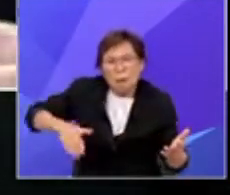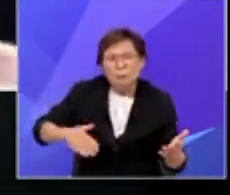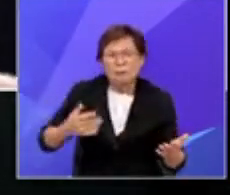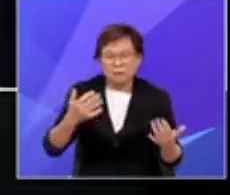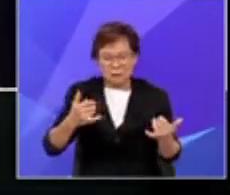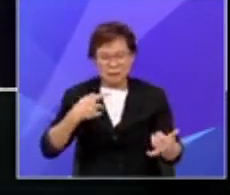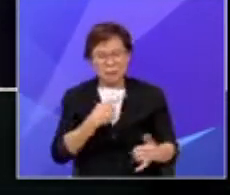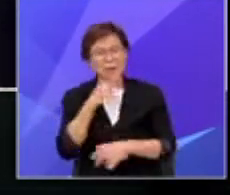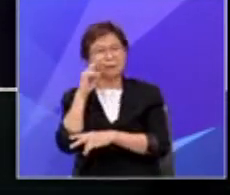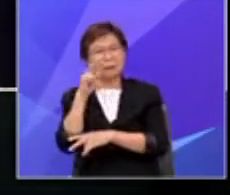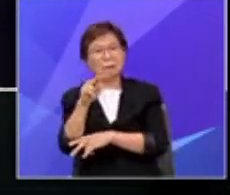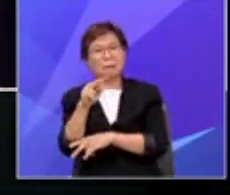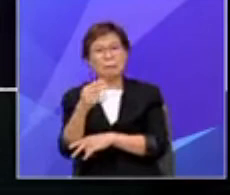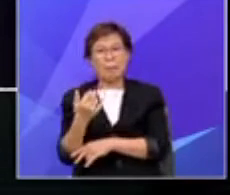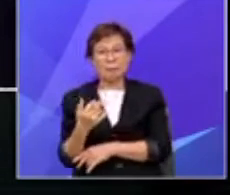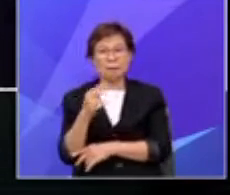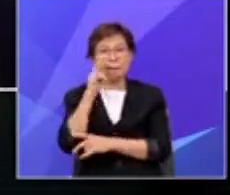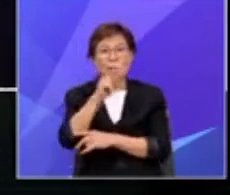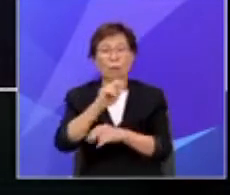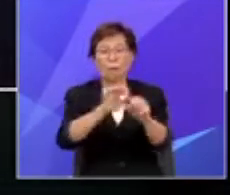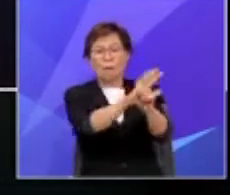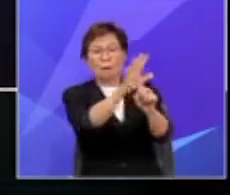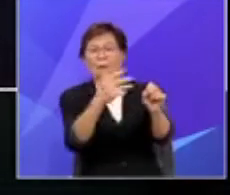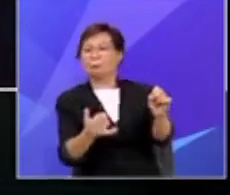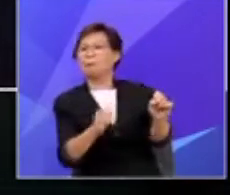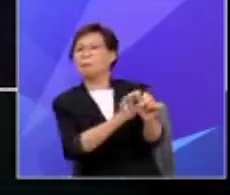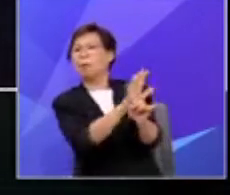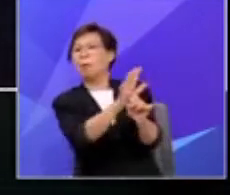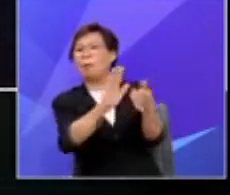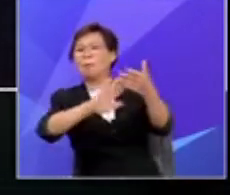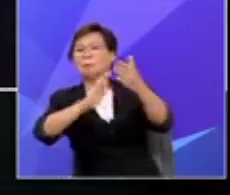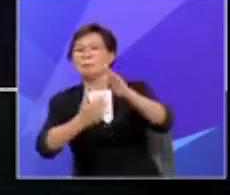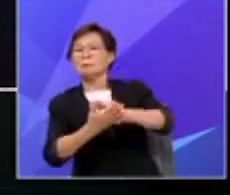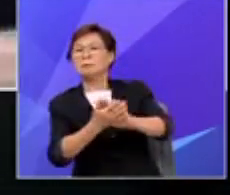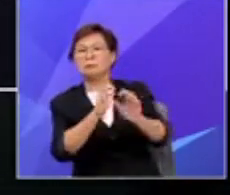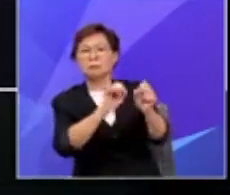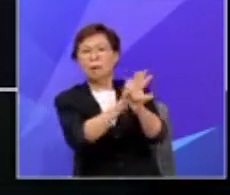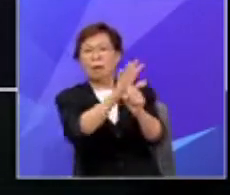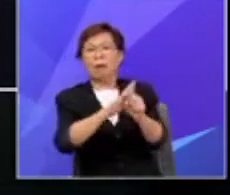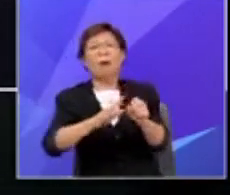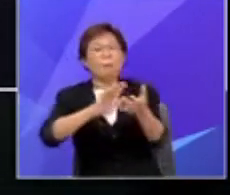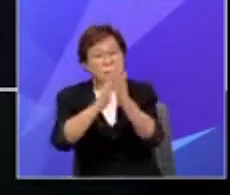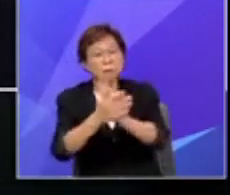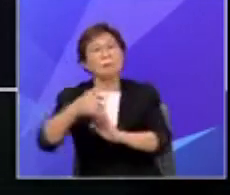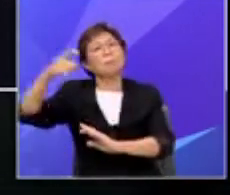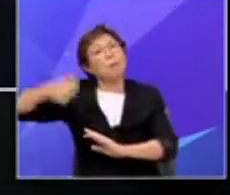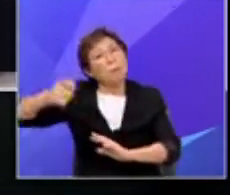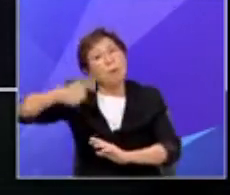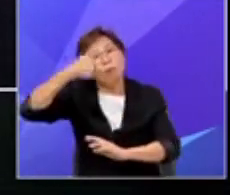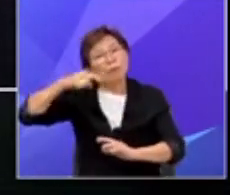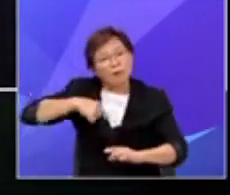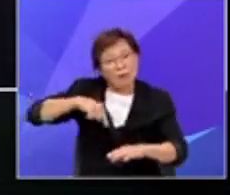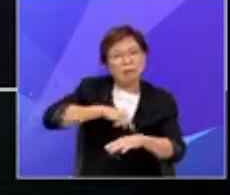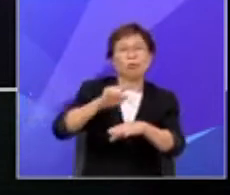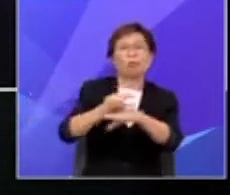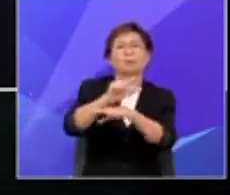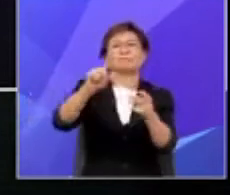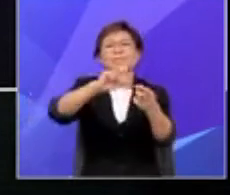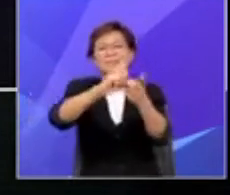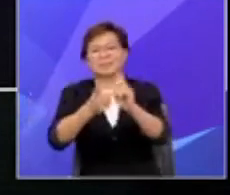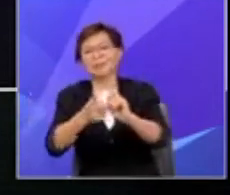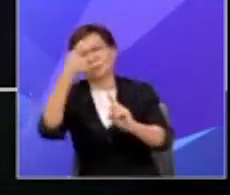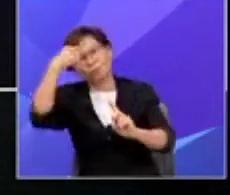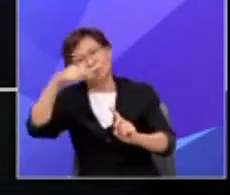dalam dalam dalam teknik sudah menjadi satu necessity untuk itu menggunakan digital